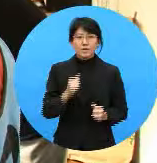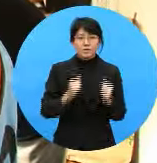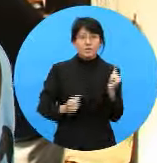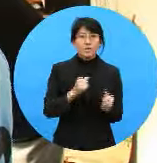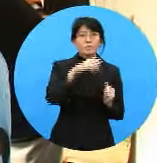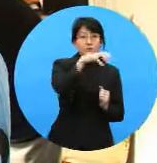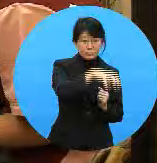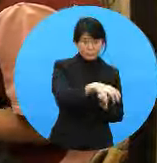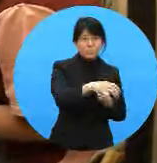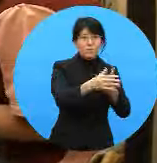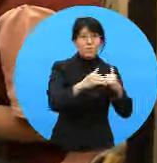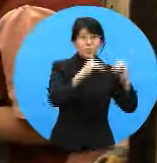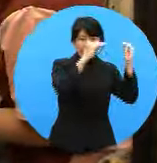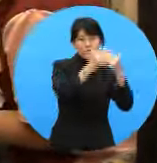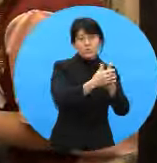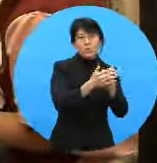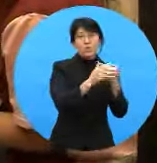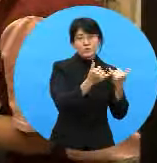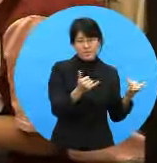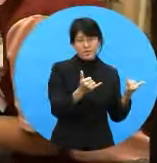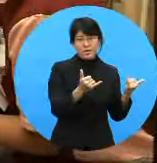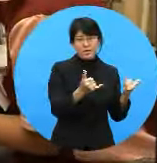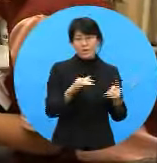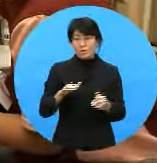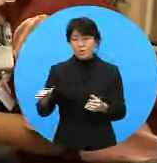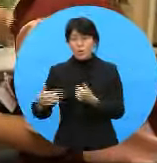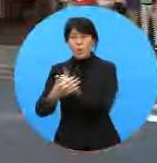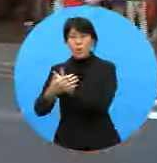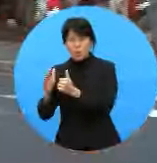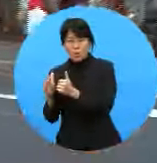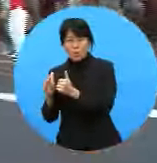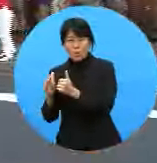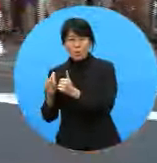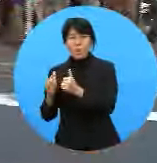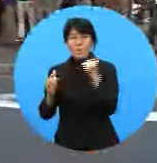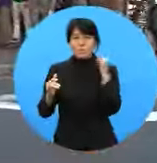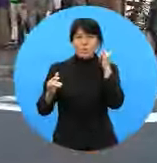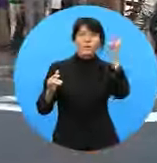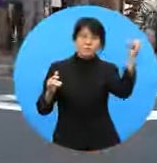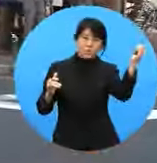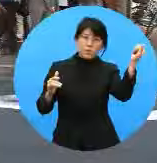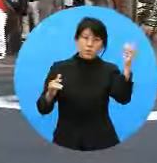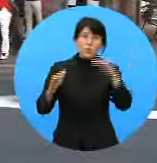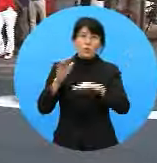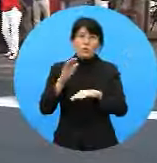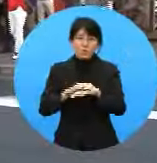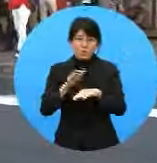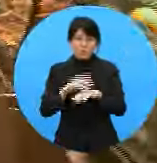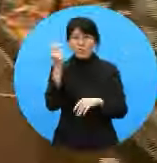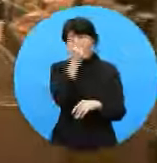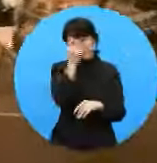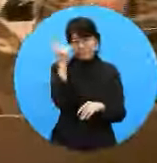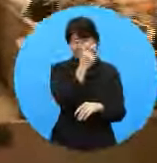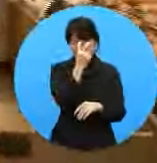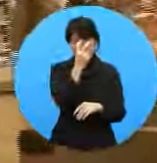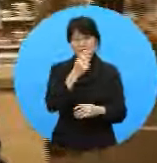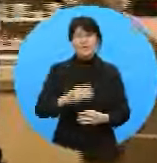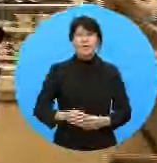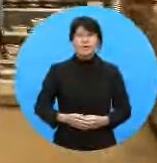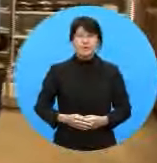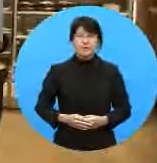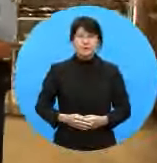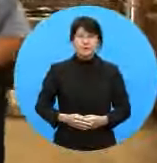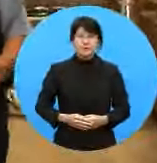また駆け込み先の協力者も子どもの保護の仕方や110番通報の手順などを確認しました